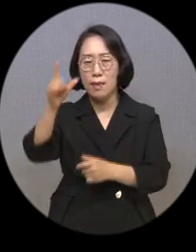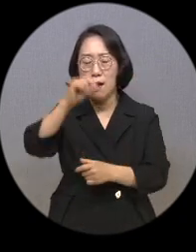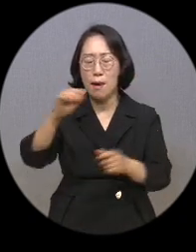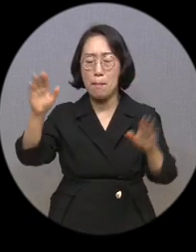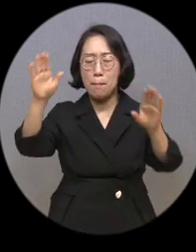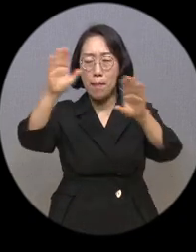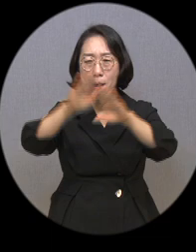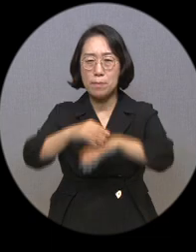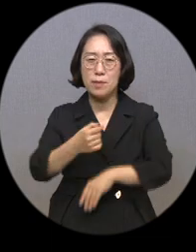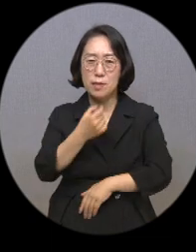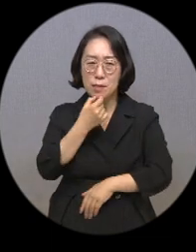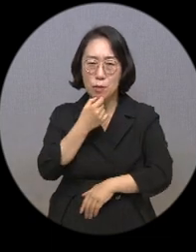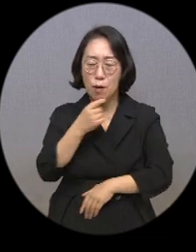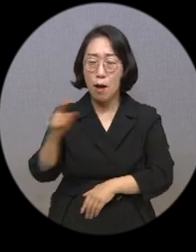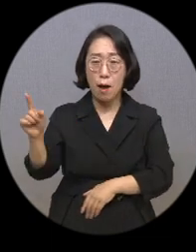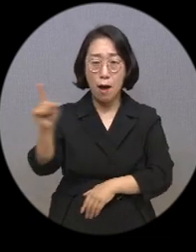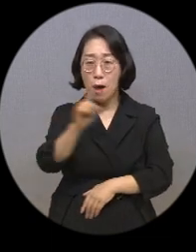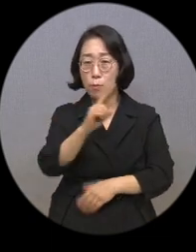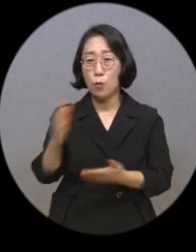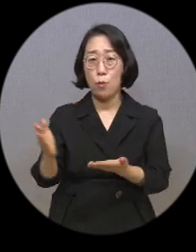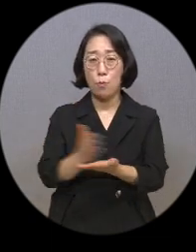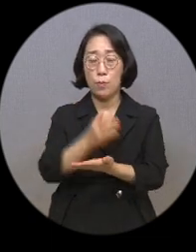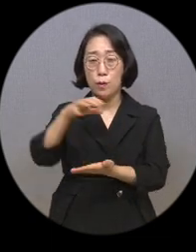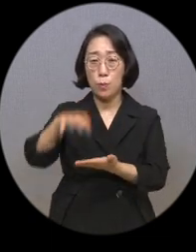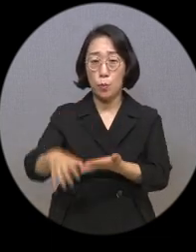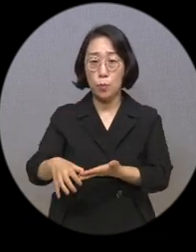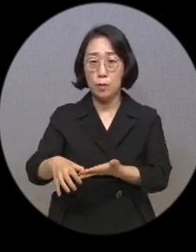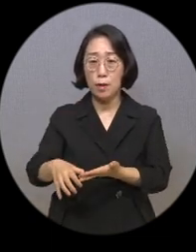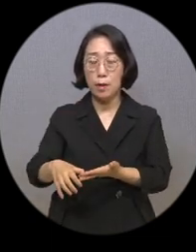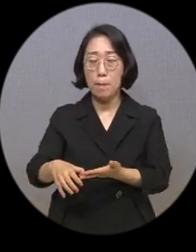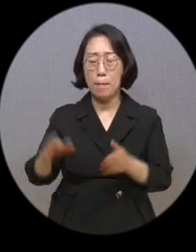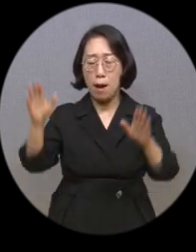아무도 없는 뜰에 달빨이 나는 싫어